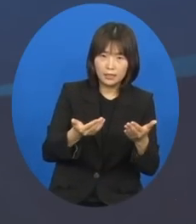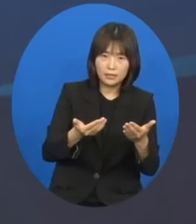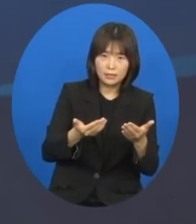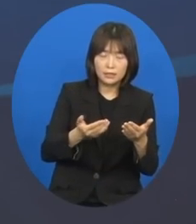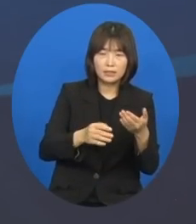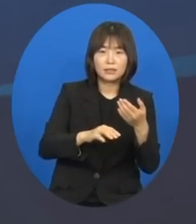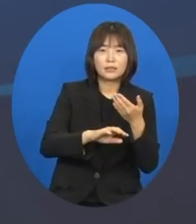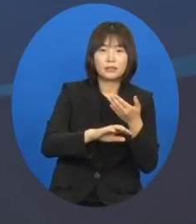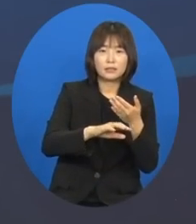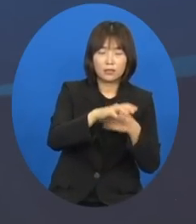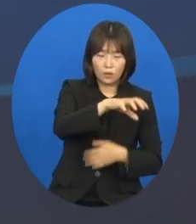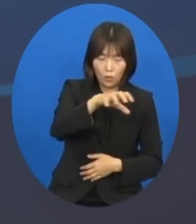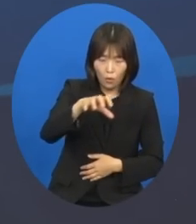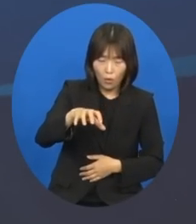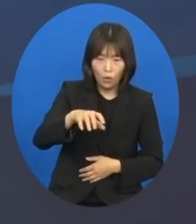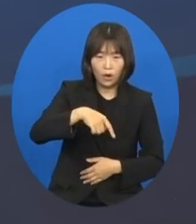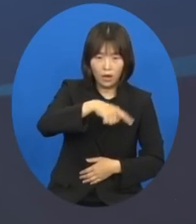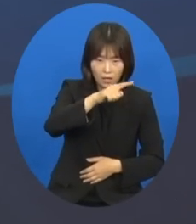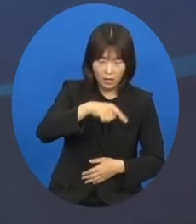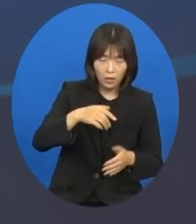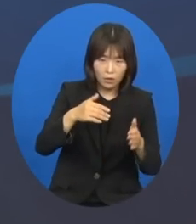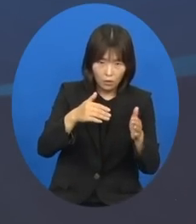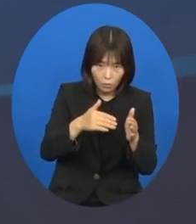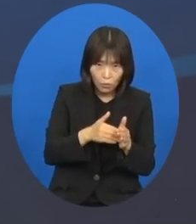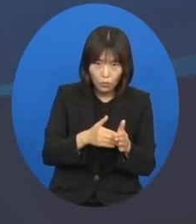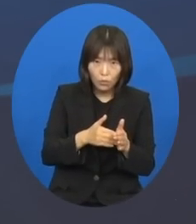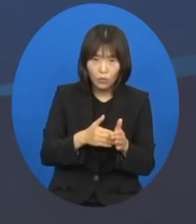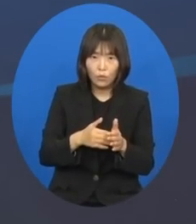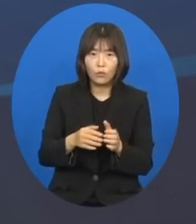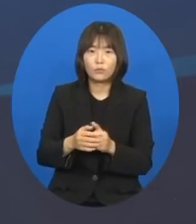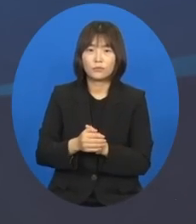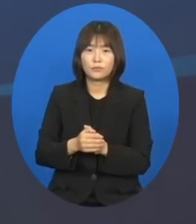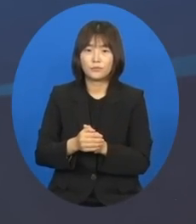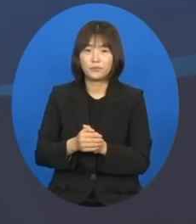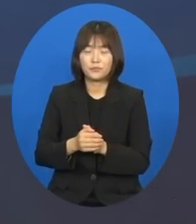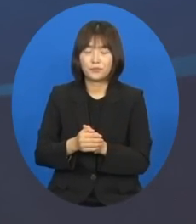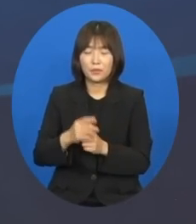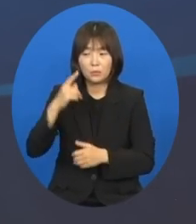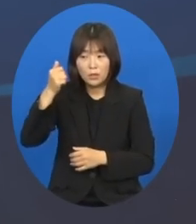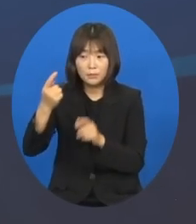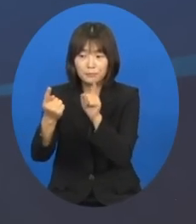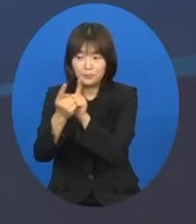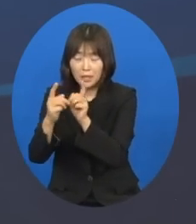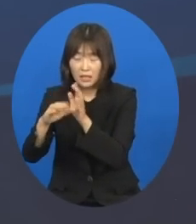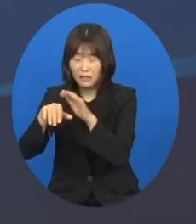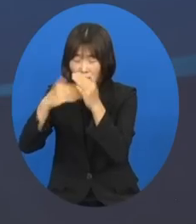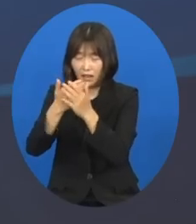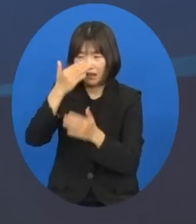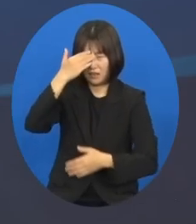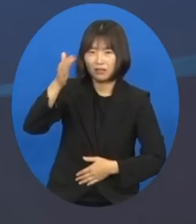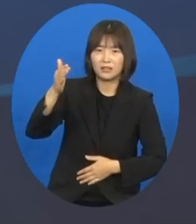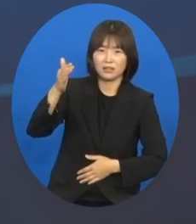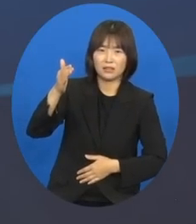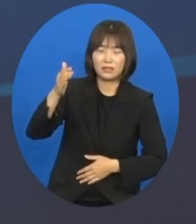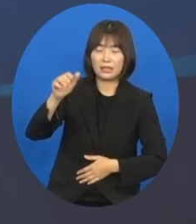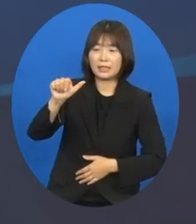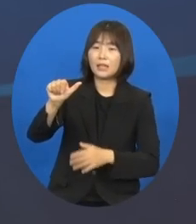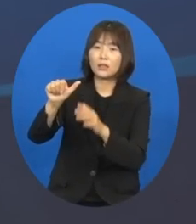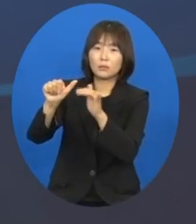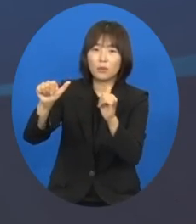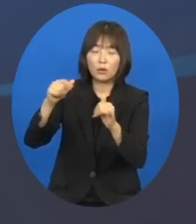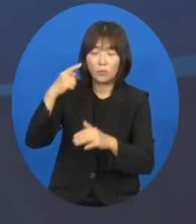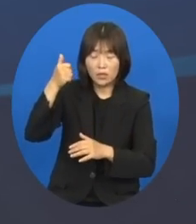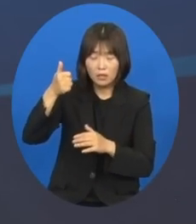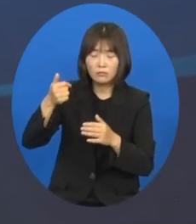다 처음 보는 목사님들이에요 다섯 분이 이제 서로 교제도 하고